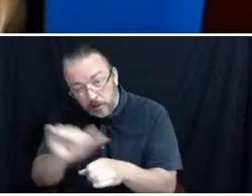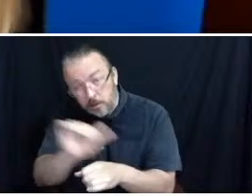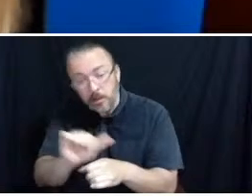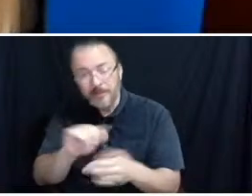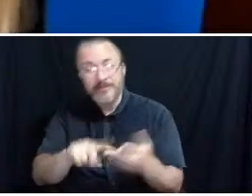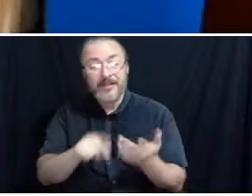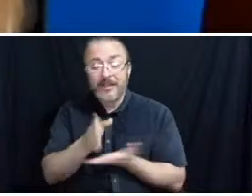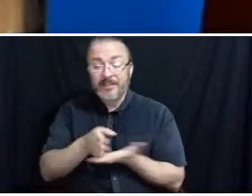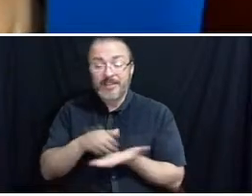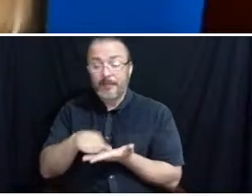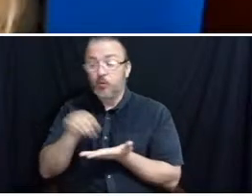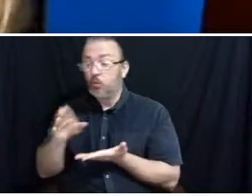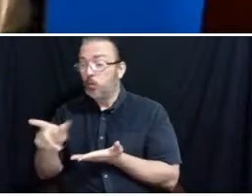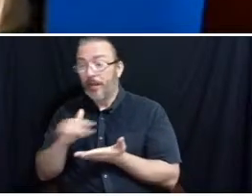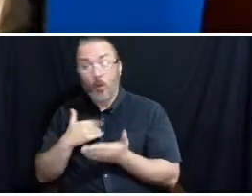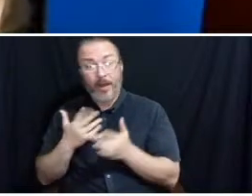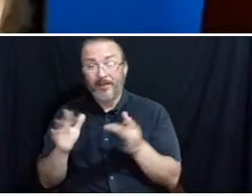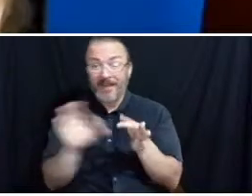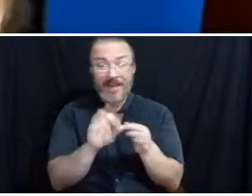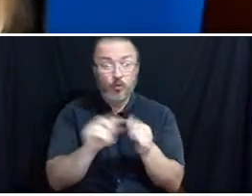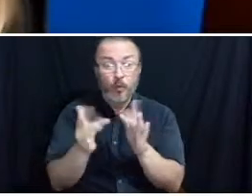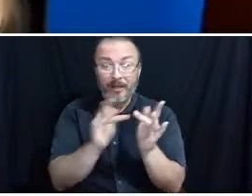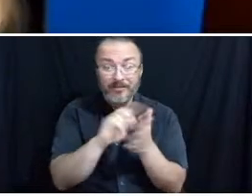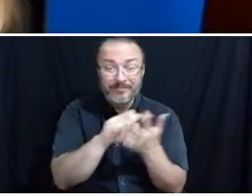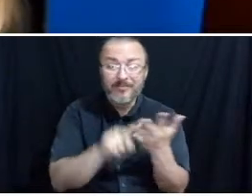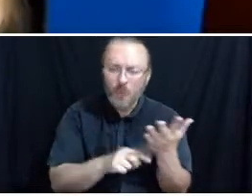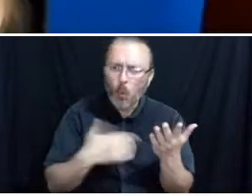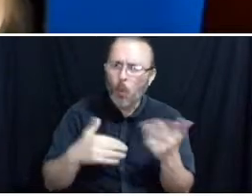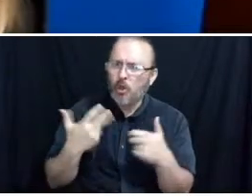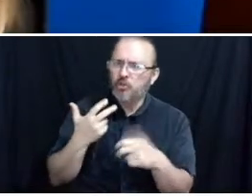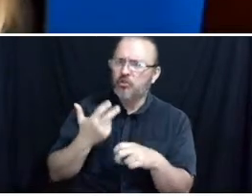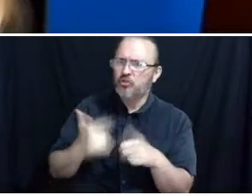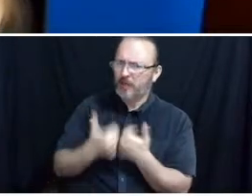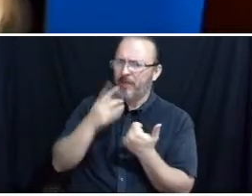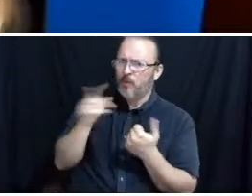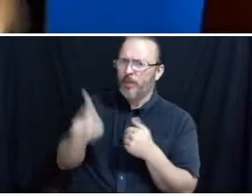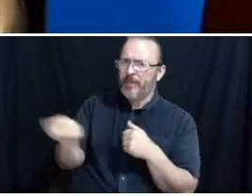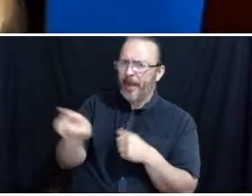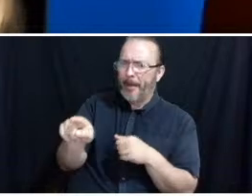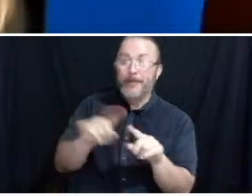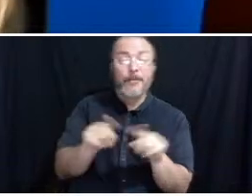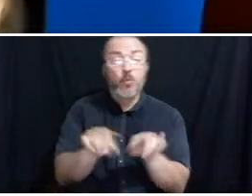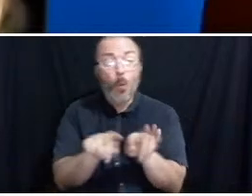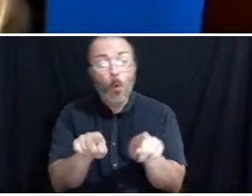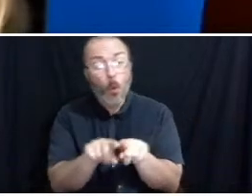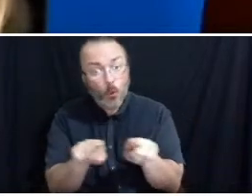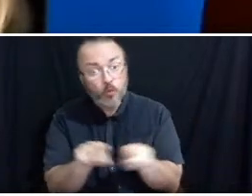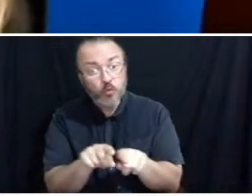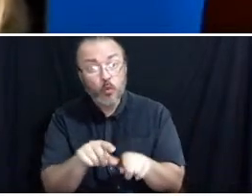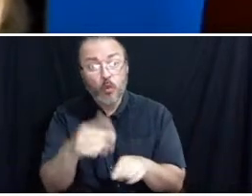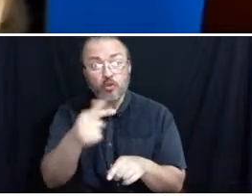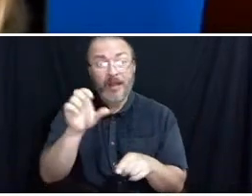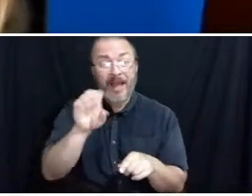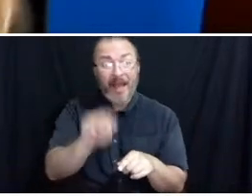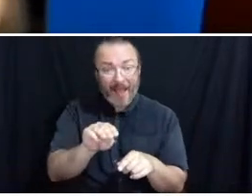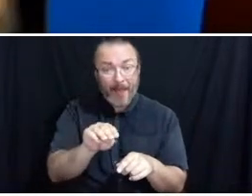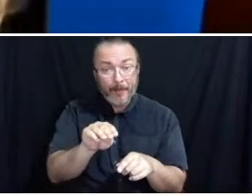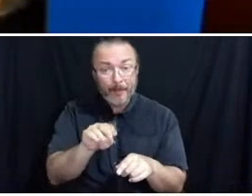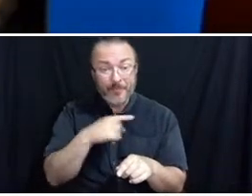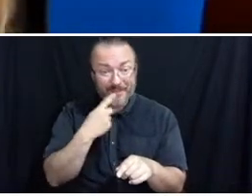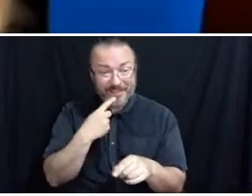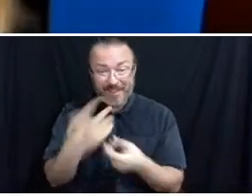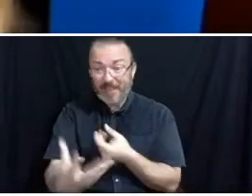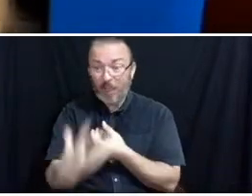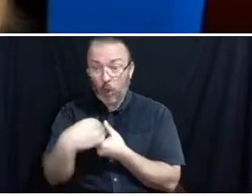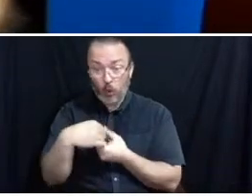non connectés. Mais ce qui est plus important, le rapport nous indique que l'éducation inclusive ne peut pas être